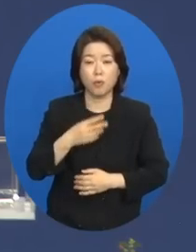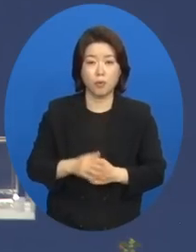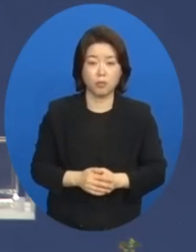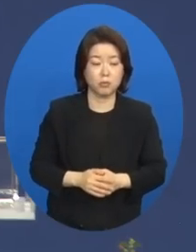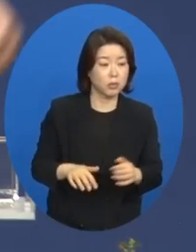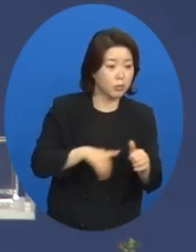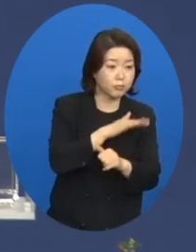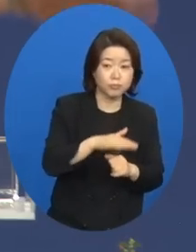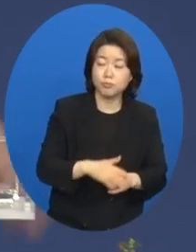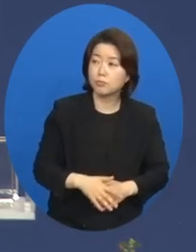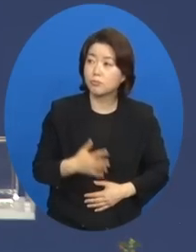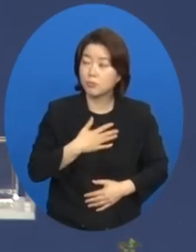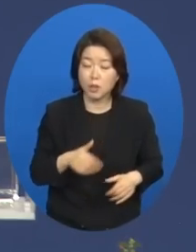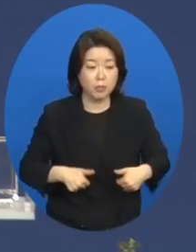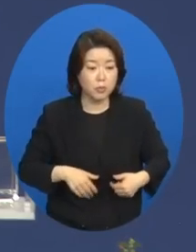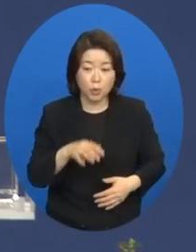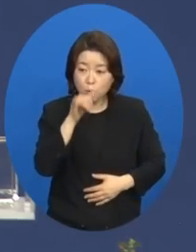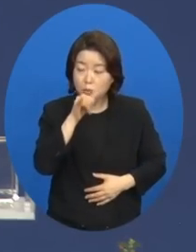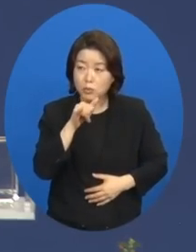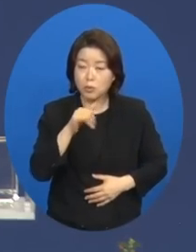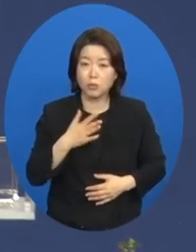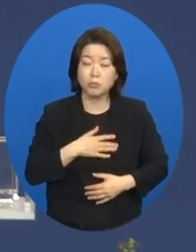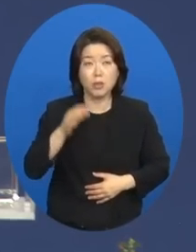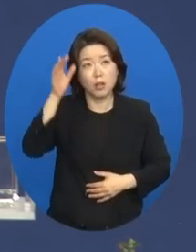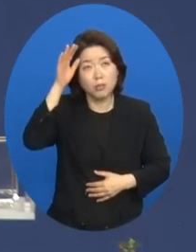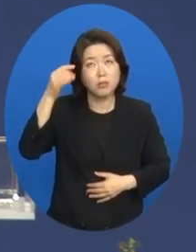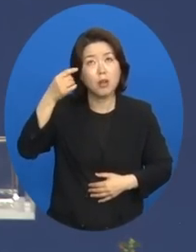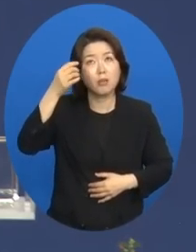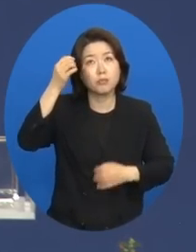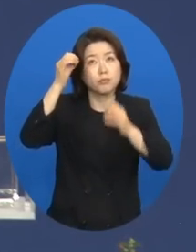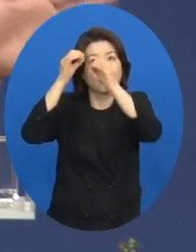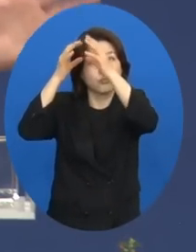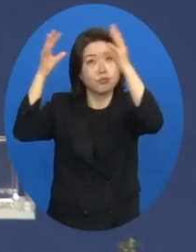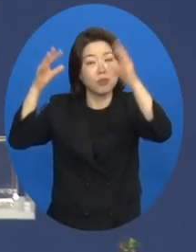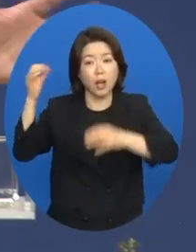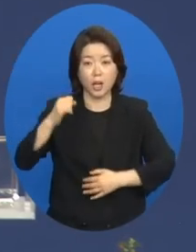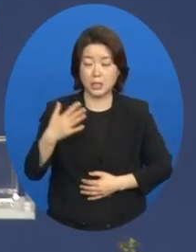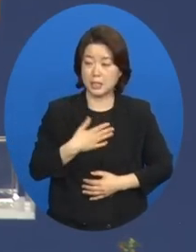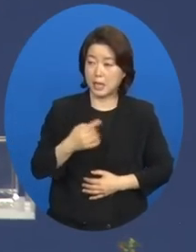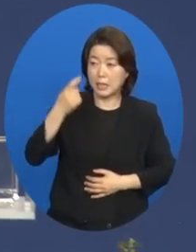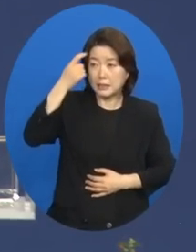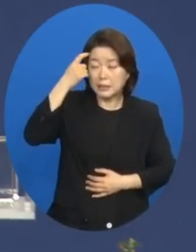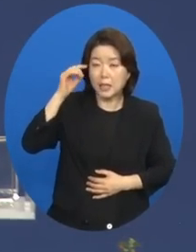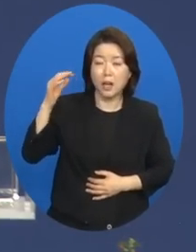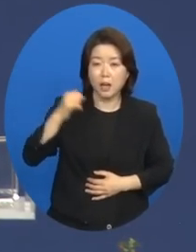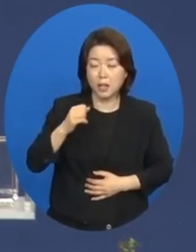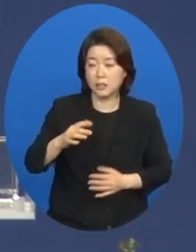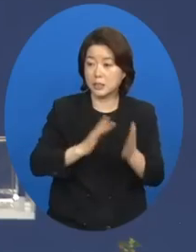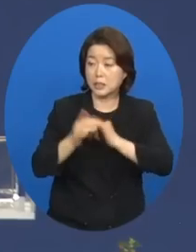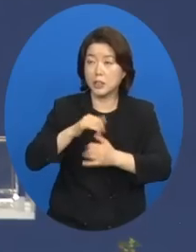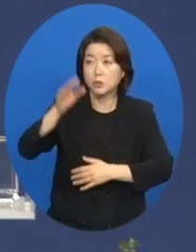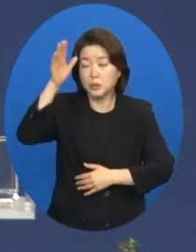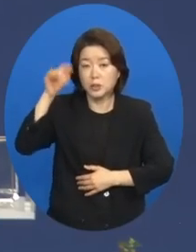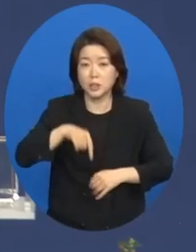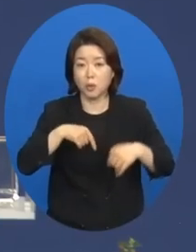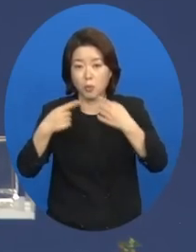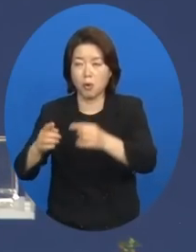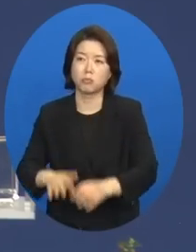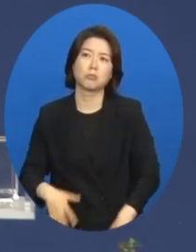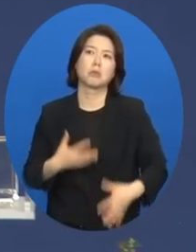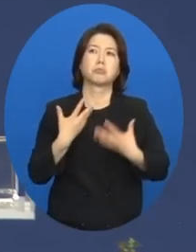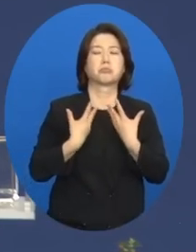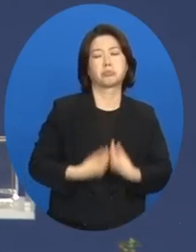분위기 뜰 때 내가 필요한 것 같다고 싶으면 내 기대와 상상을 가지고 내가 상상하는 예수를 기대하고 왔다가 뭐 실망했다